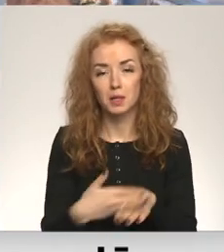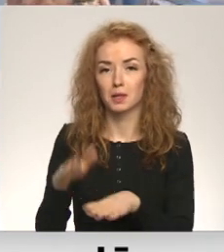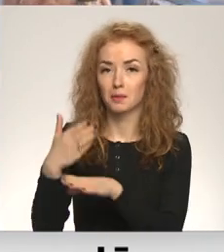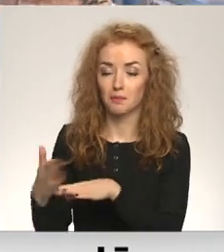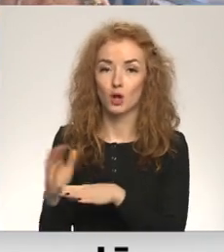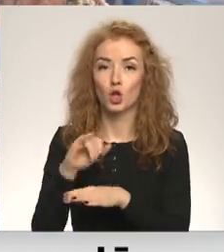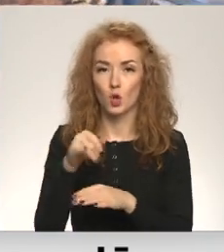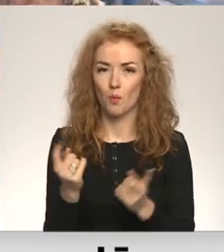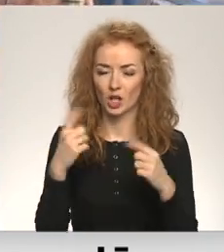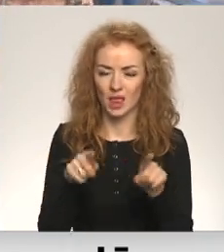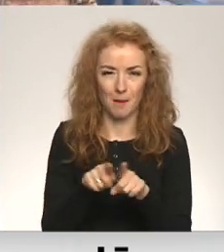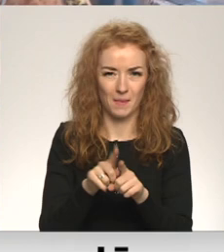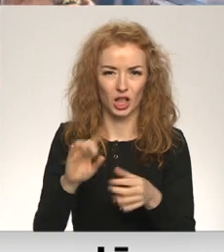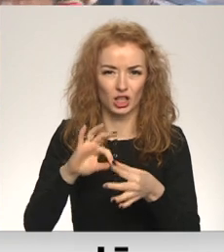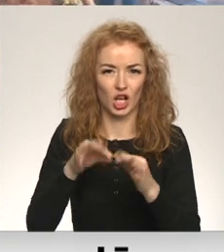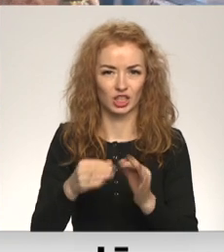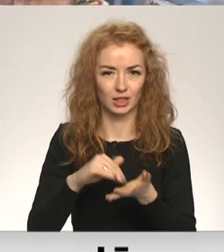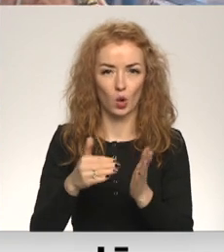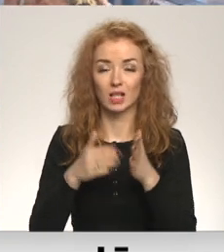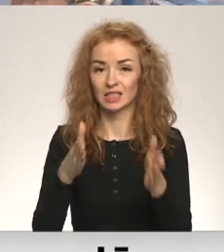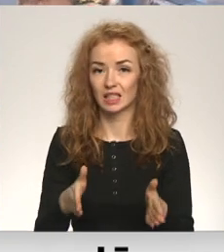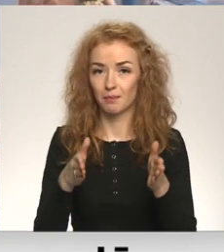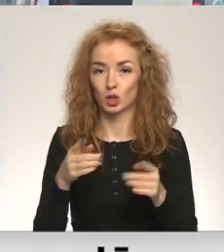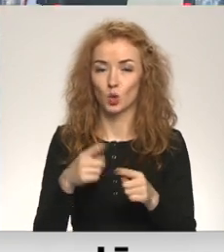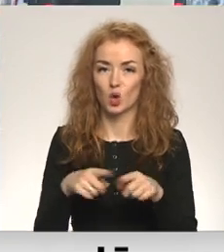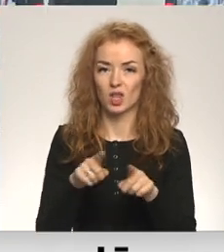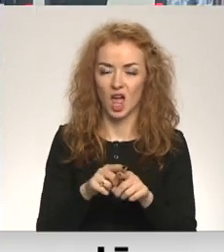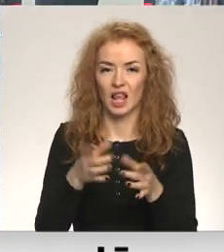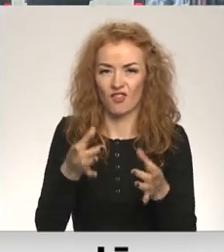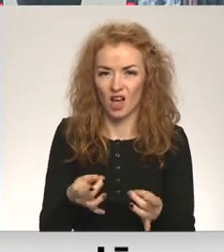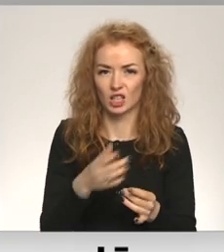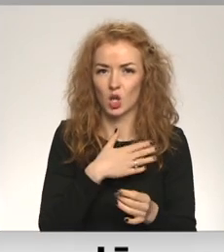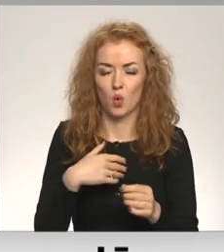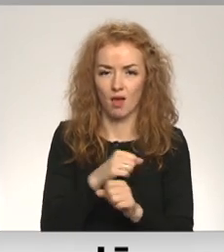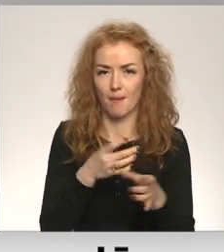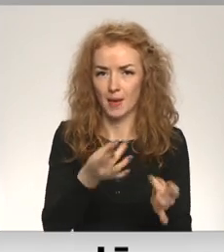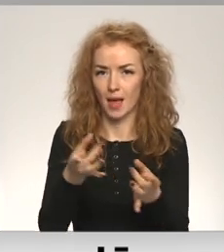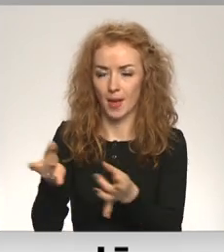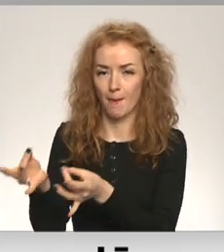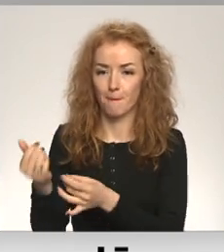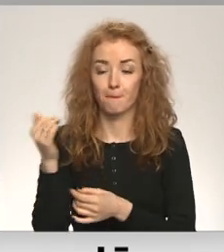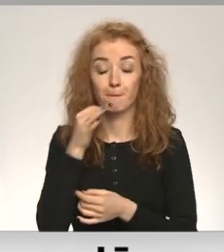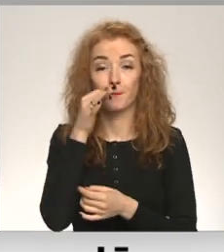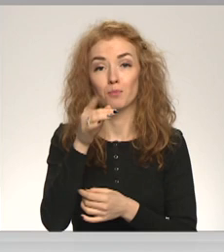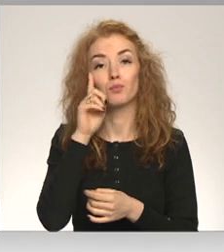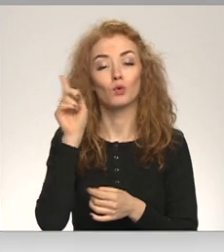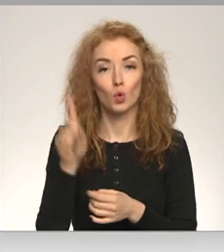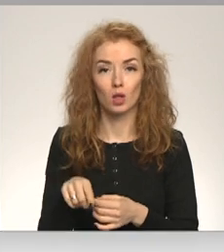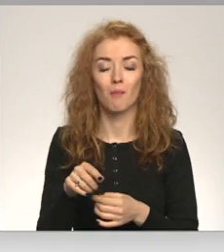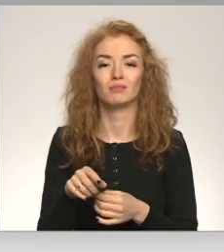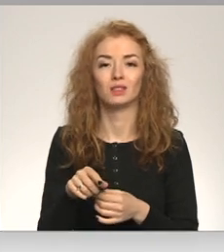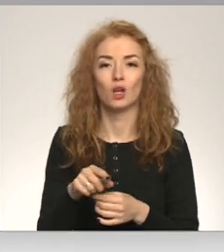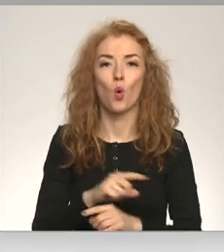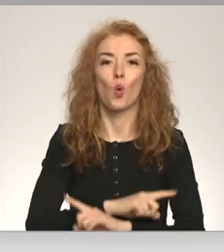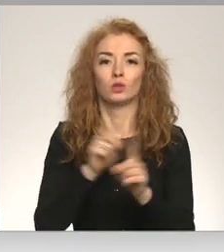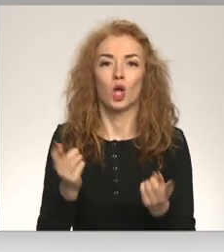vairāk joprojām sarežģīto situāciju slimnīcās un infekcijas augsto izplatību. Protams, ka aicinājām atvērt visu tūlīt, un tagad